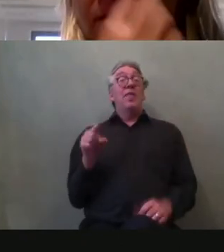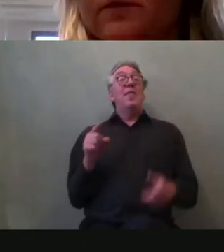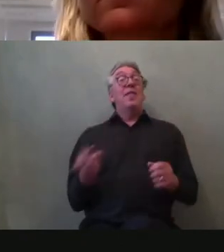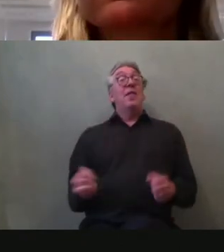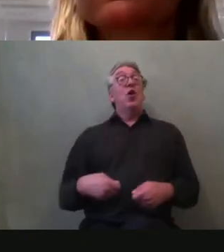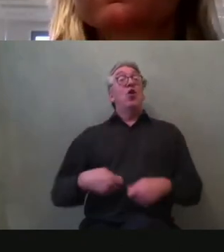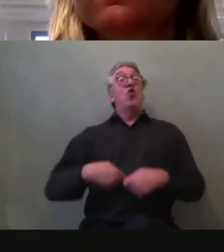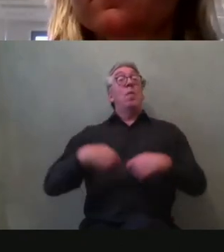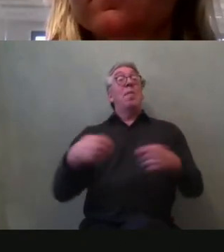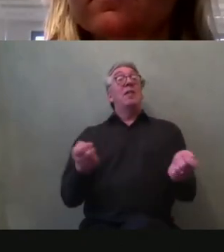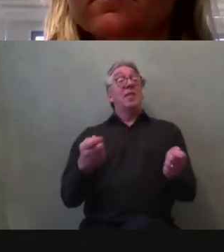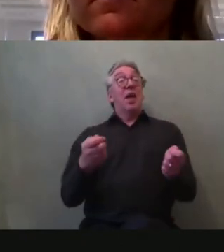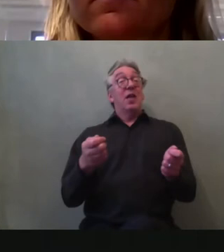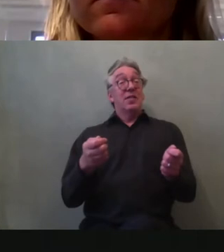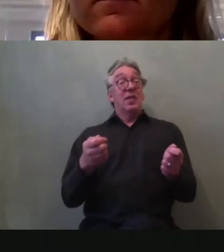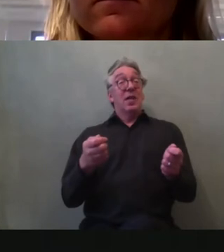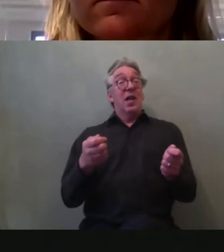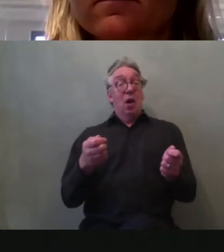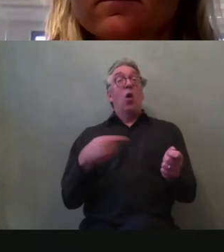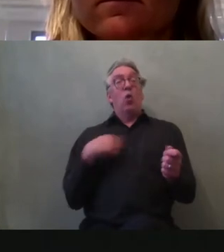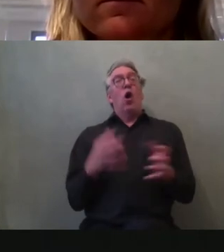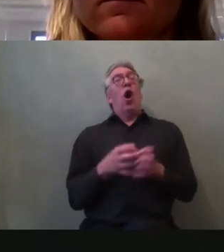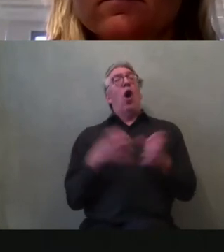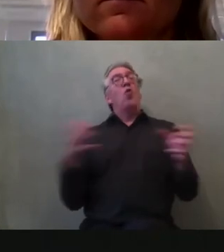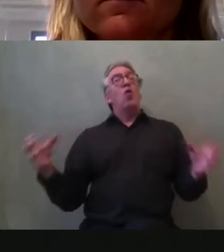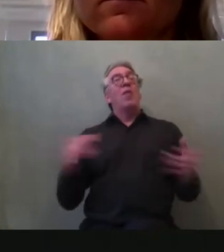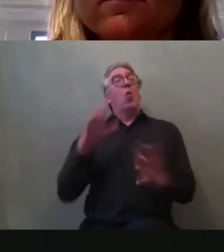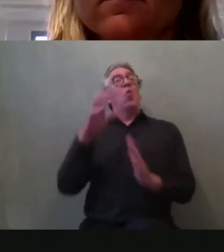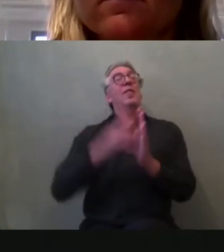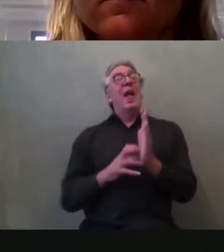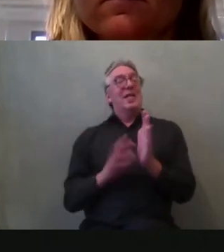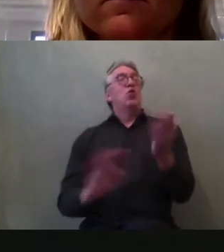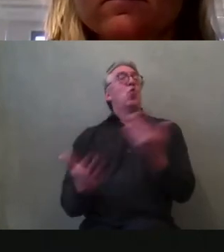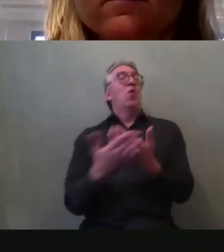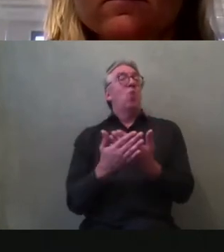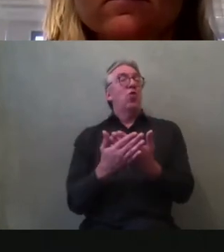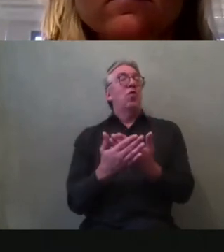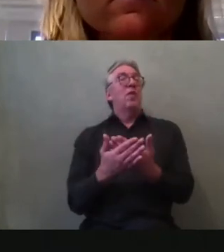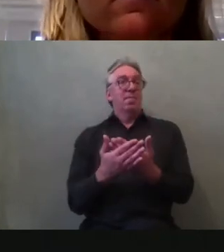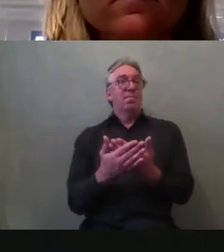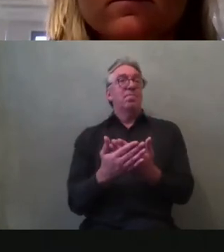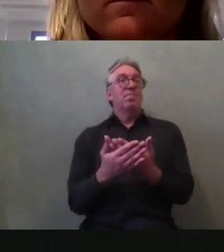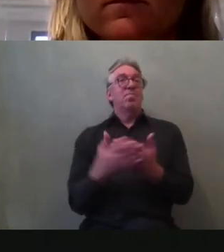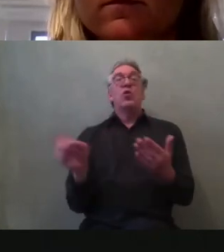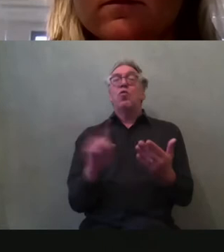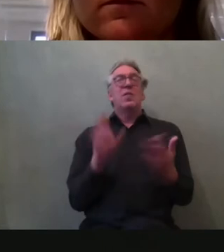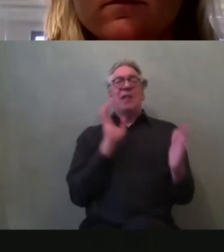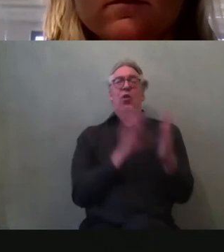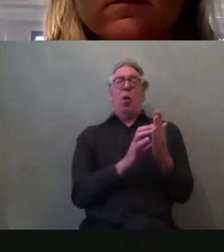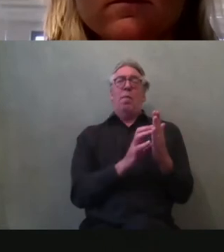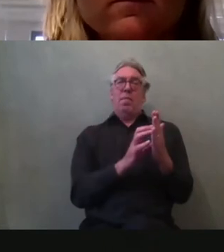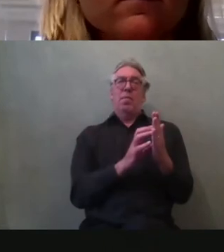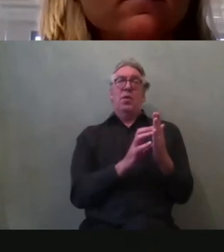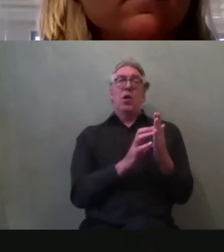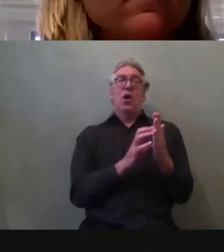krijgen ook uitgebreid de tekst toegevoegd van wat staat er op de visualisaties. Maar om jullie al wel een